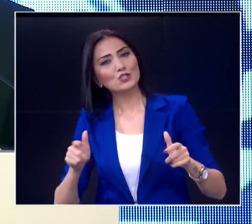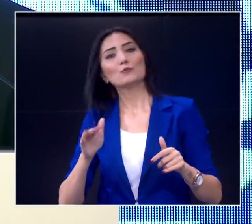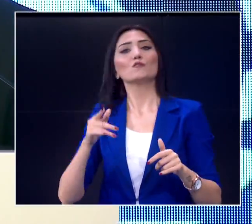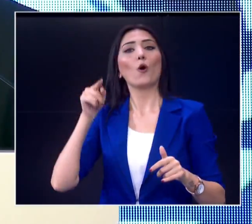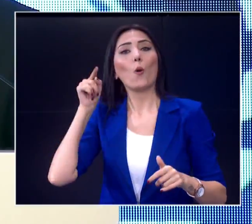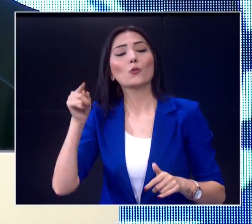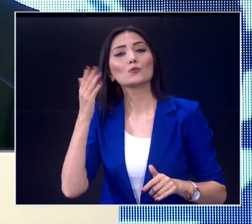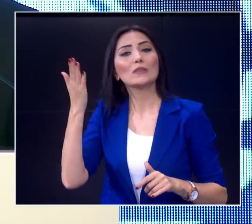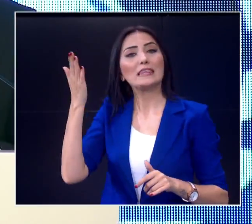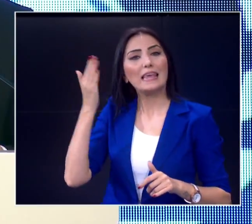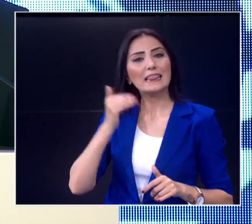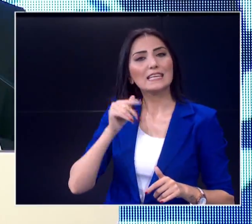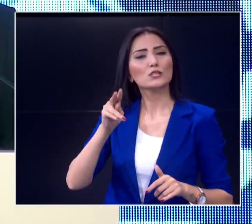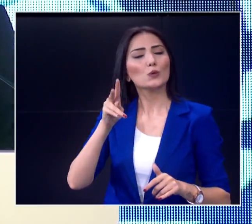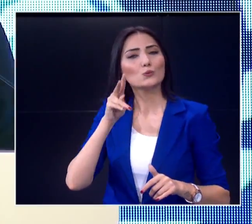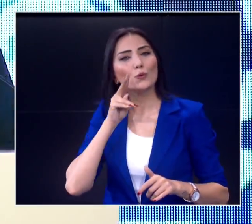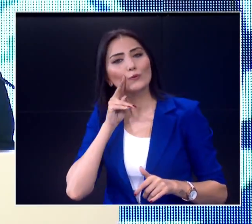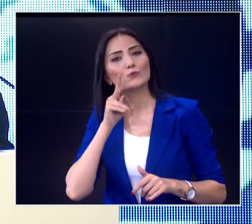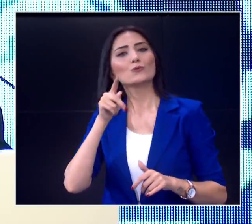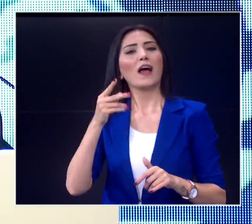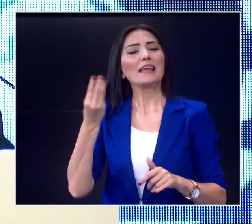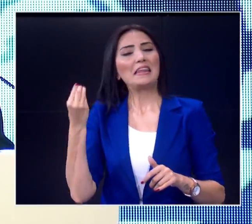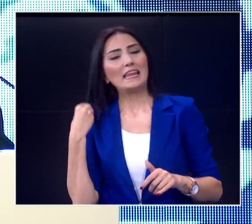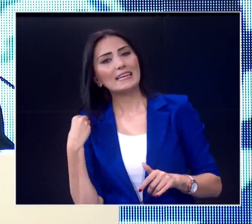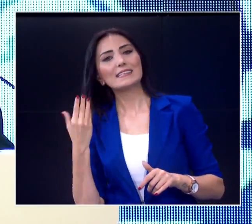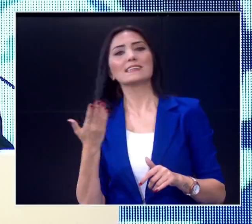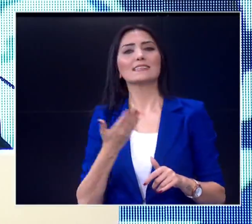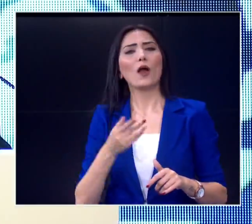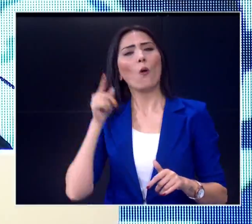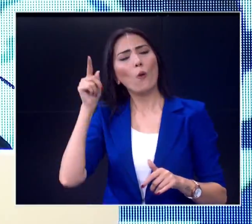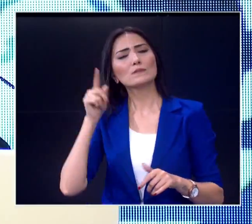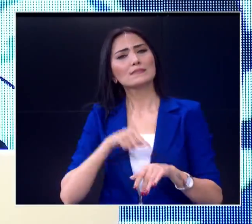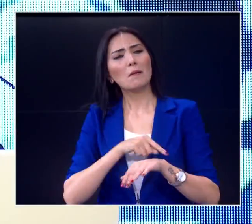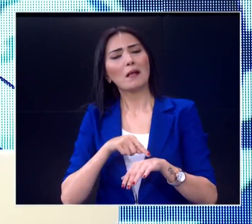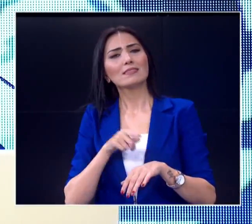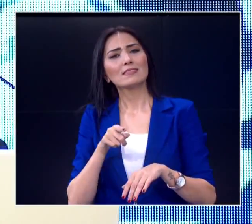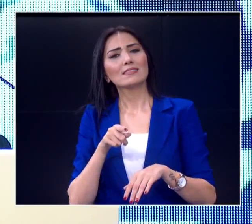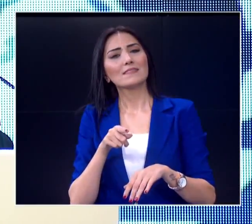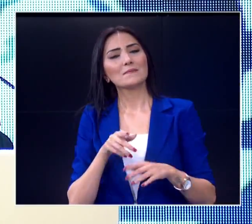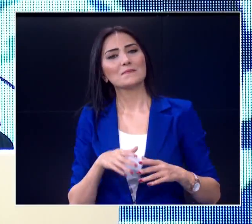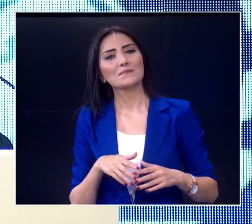onun getireceği sonuçlar, yenilikler. O zaman